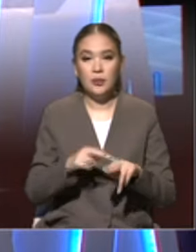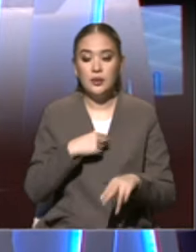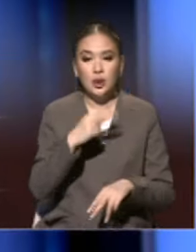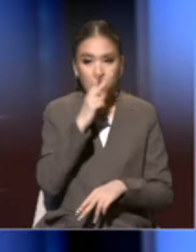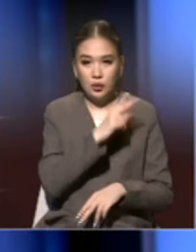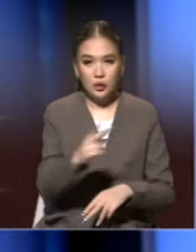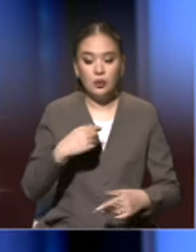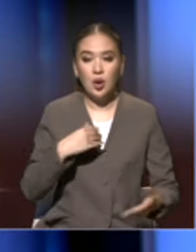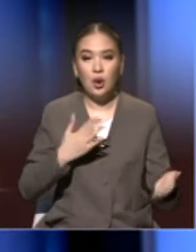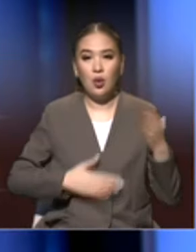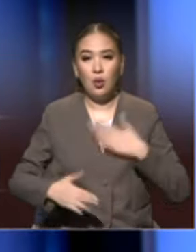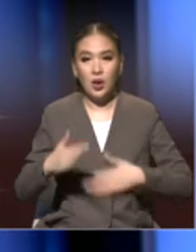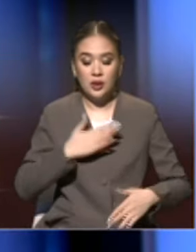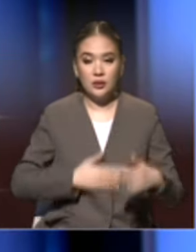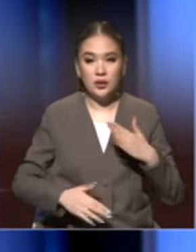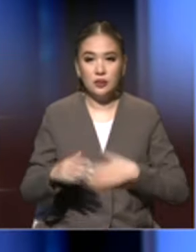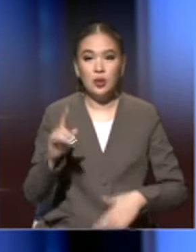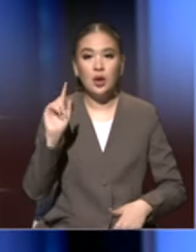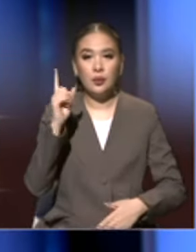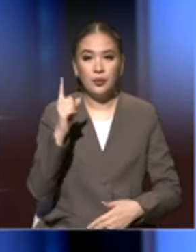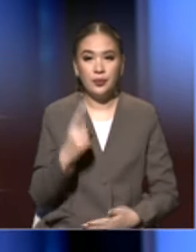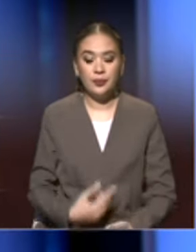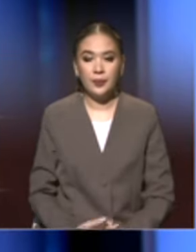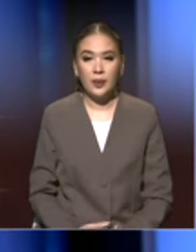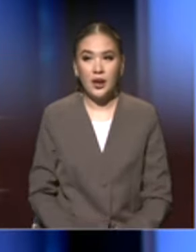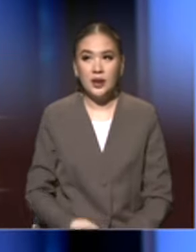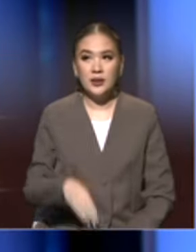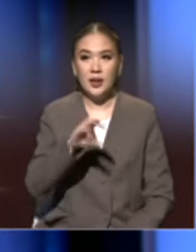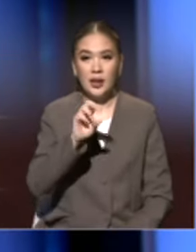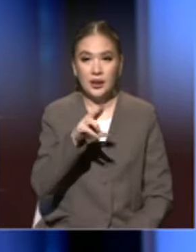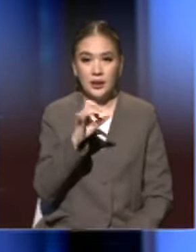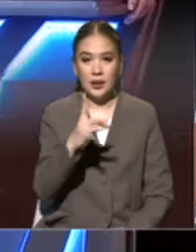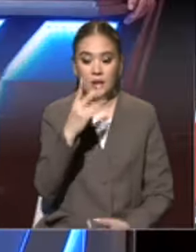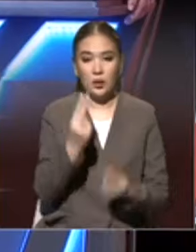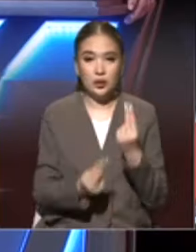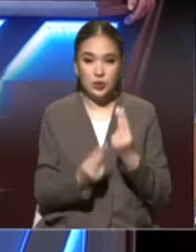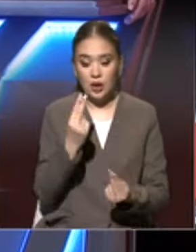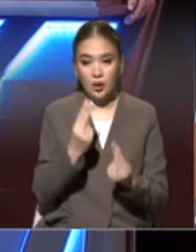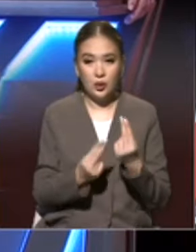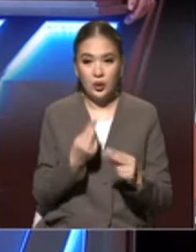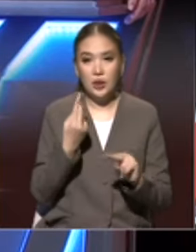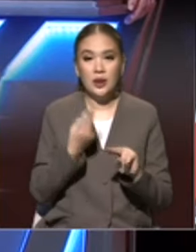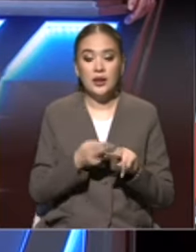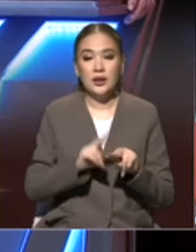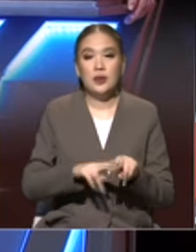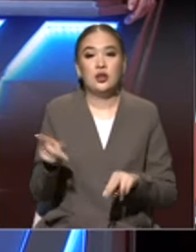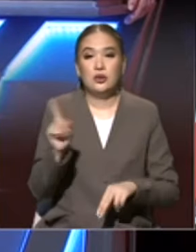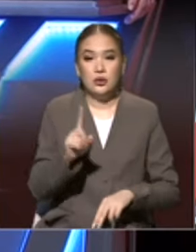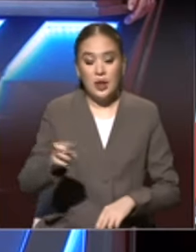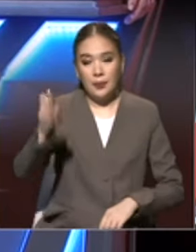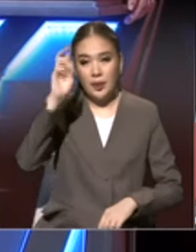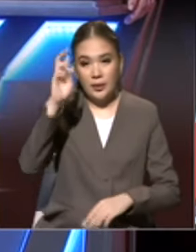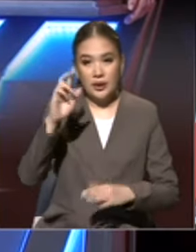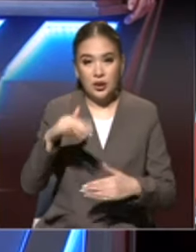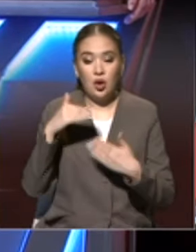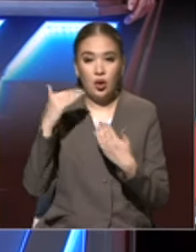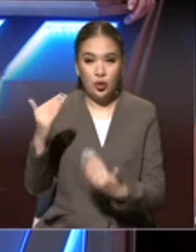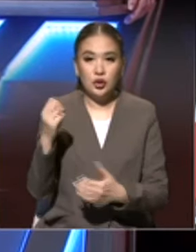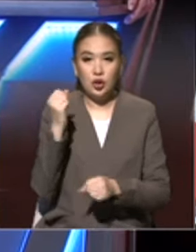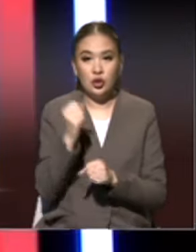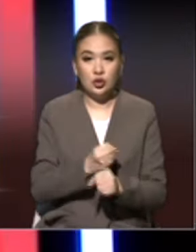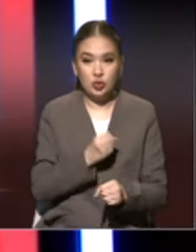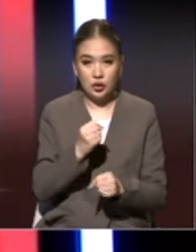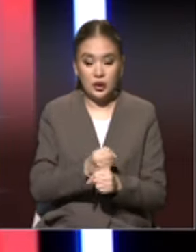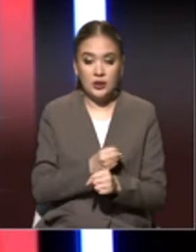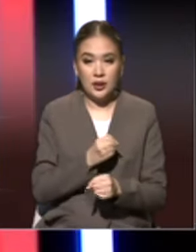да. Менің айтайын дегенім не, бауырым? Тендер деген не? Тендер деген мемлекеттің құнды қағазынан жасалатын